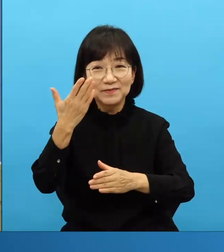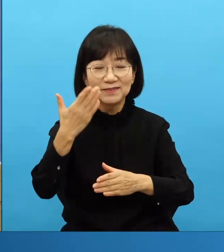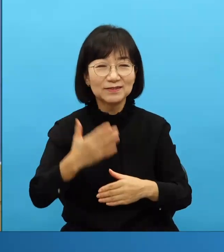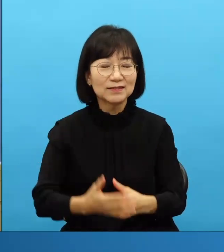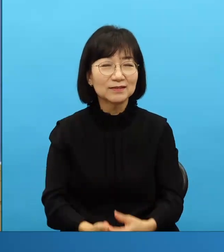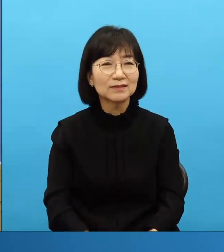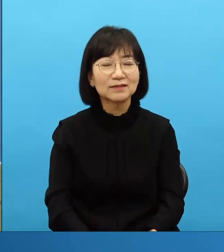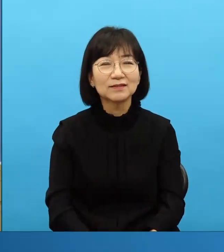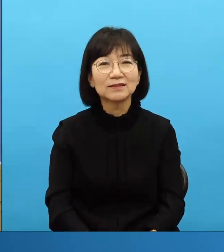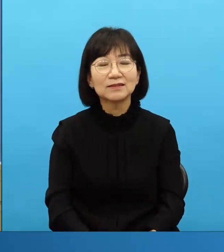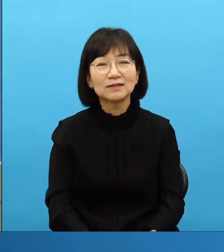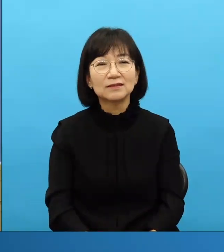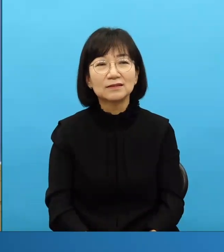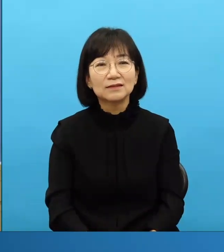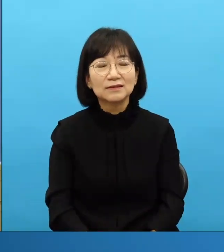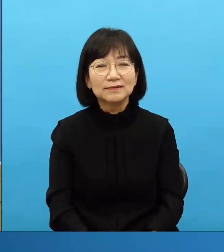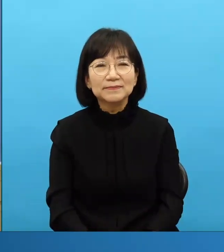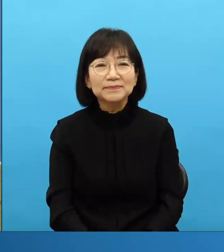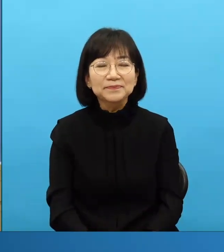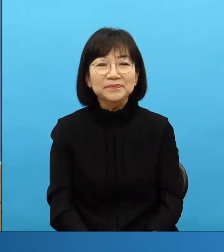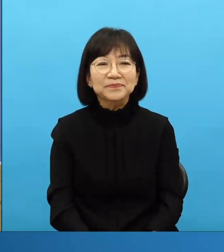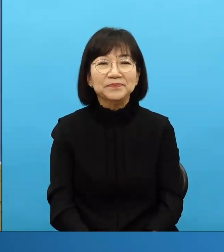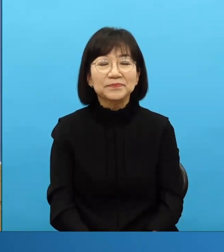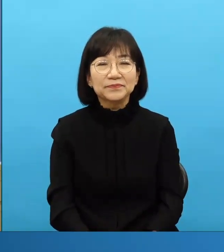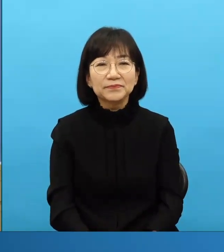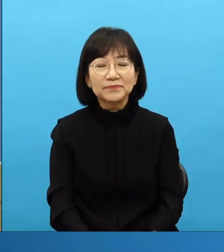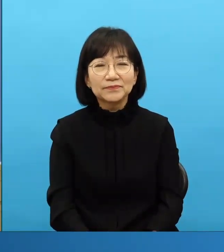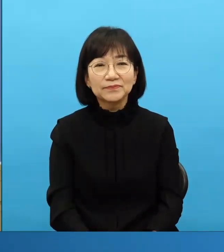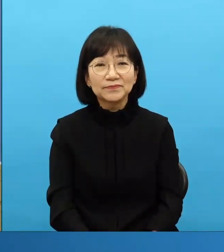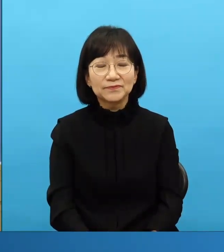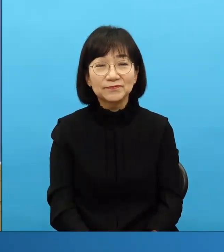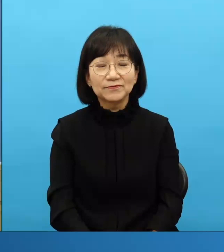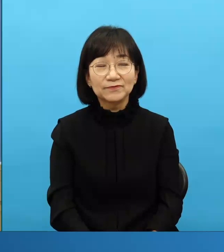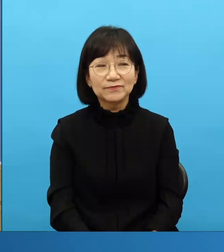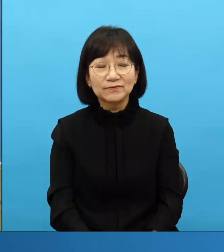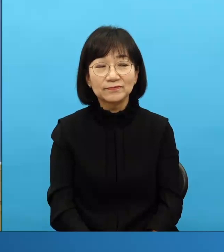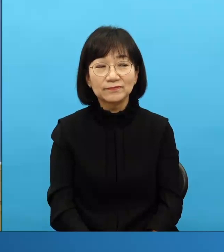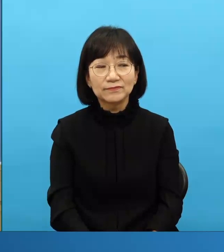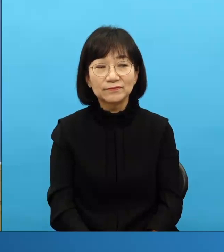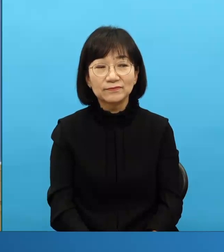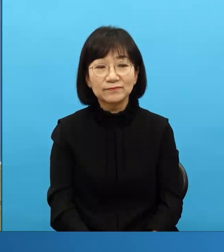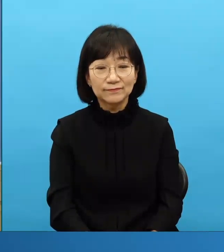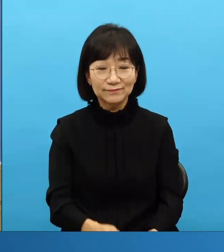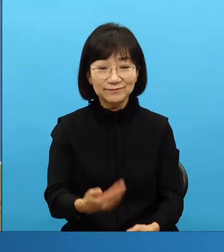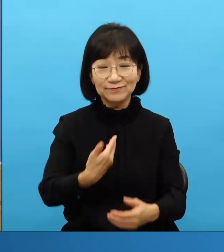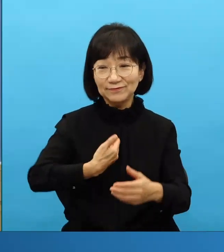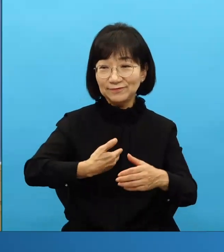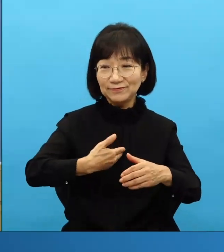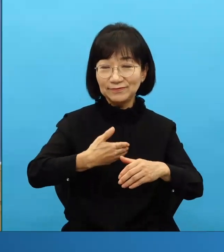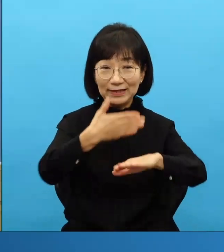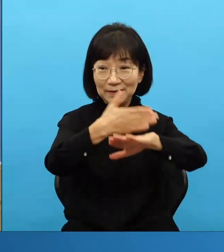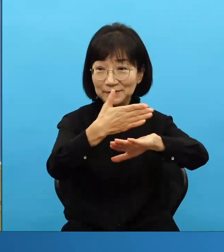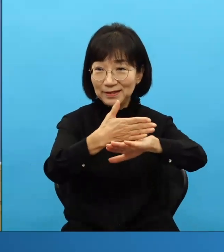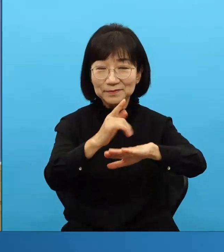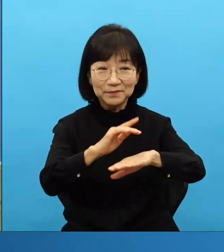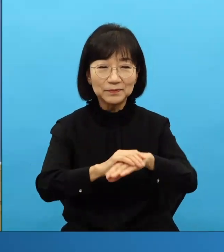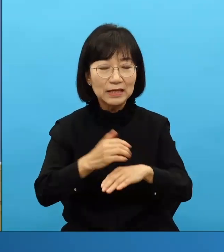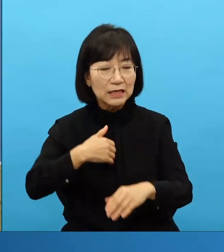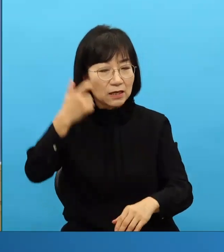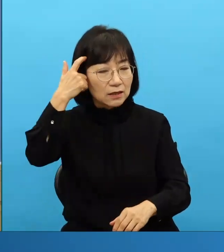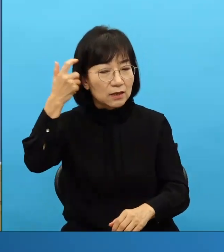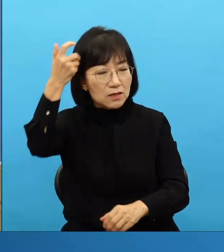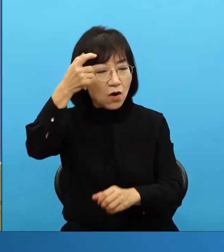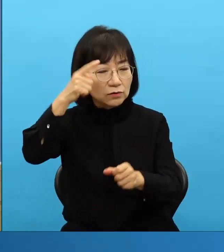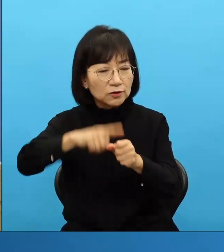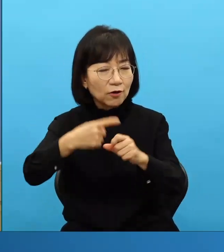spiritual strength to be able to give thanks in all circumstances. 여러분, 감사는요, 내가 영적으로 치유받으면 치유받을수록 나오는